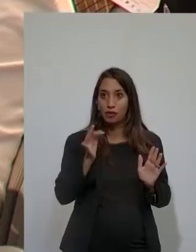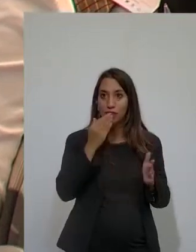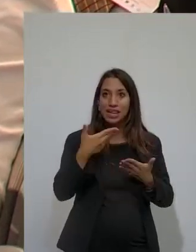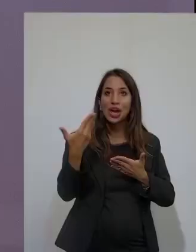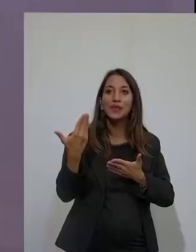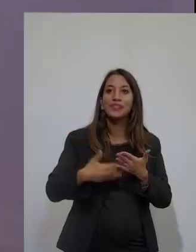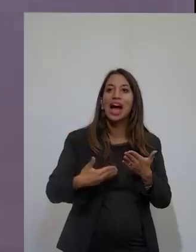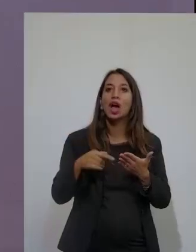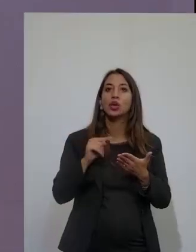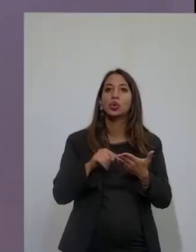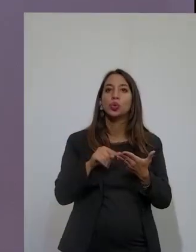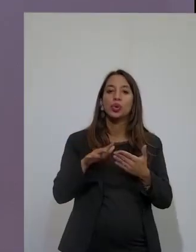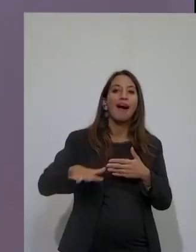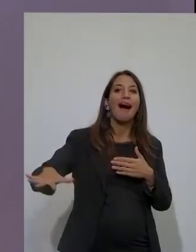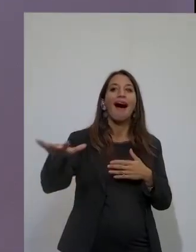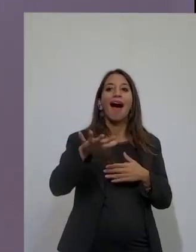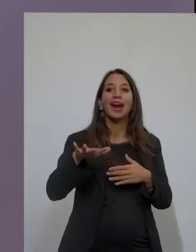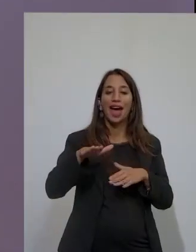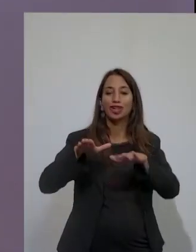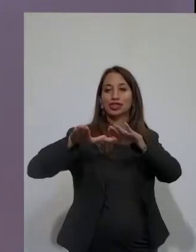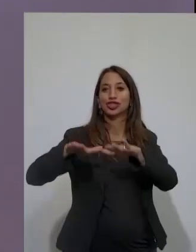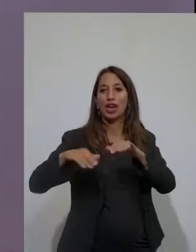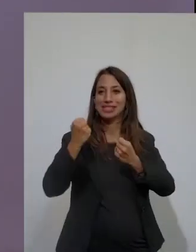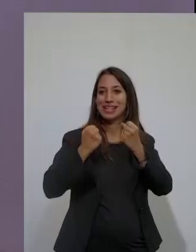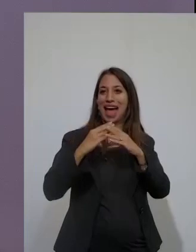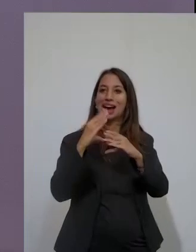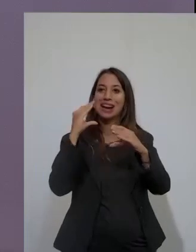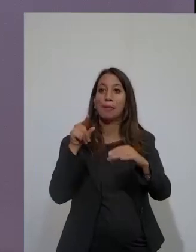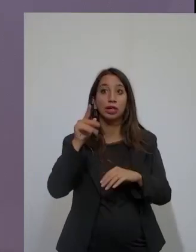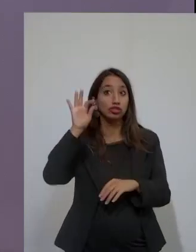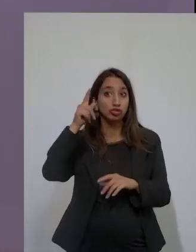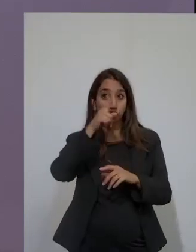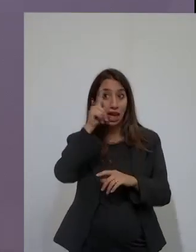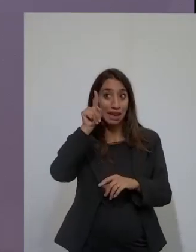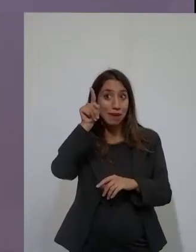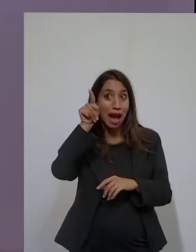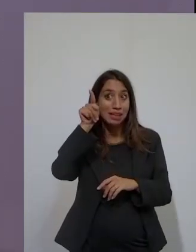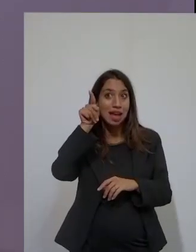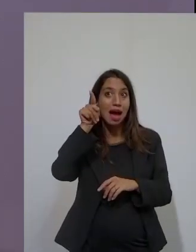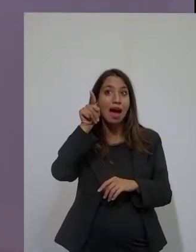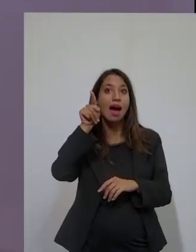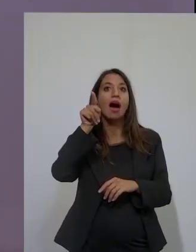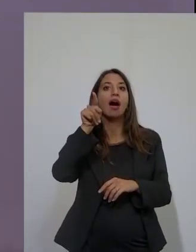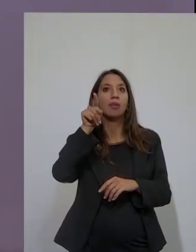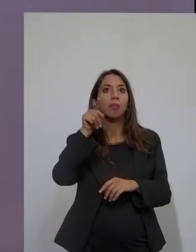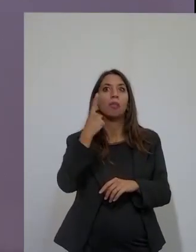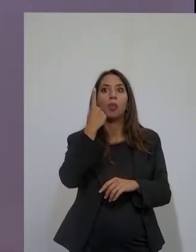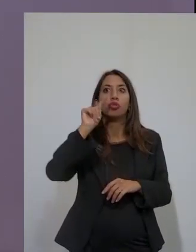aree di sosta camper hanno generato in Germania viene indicato in